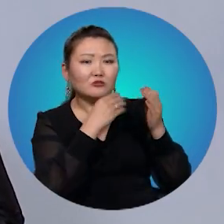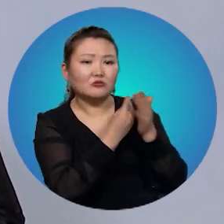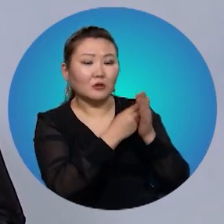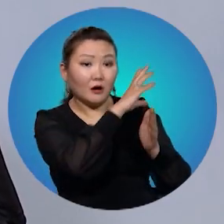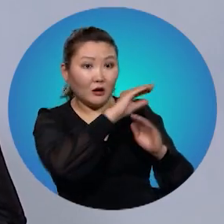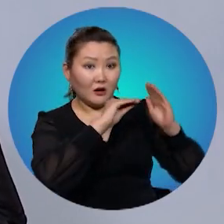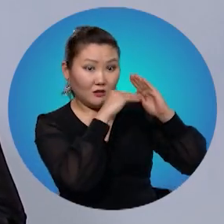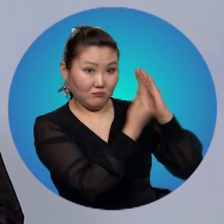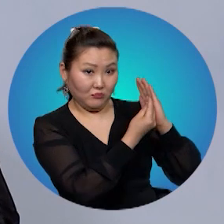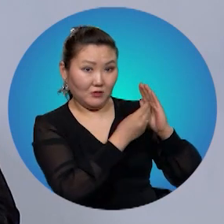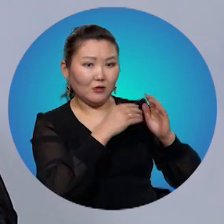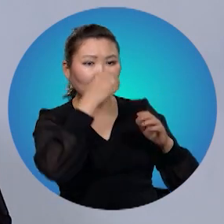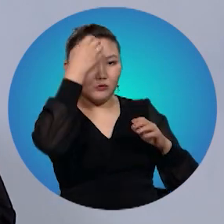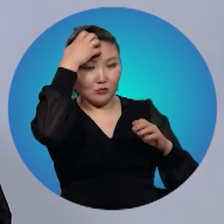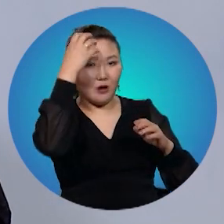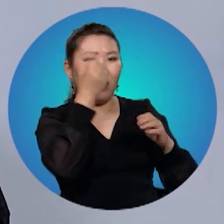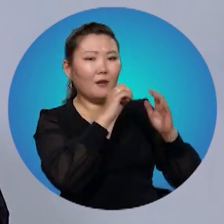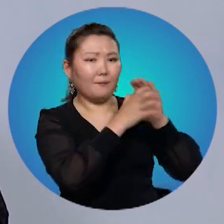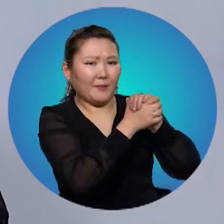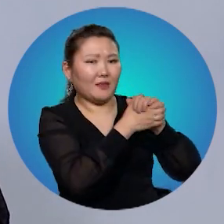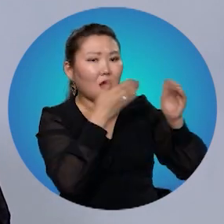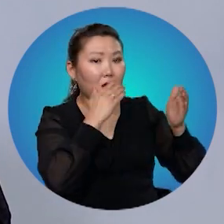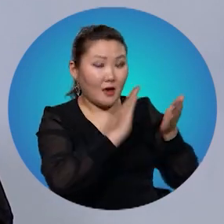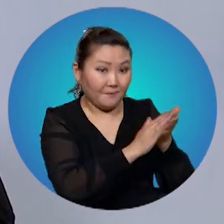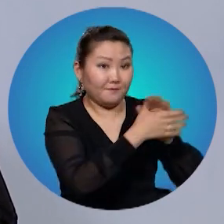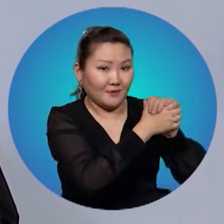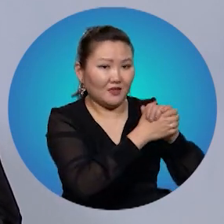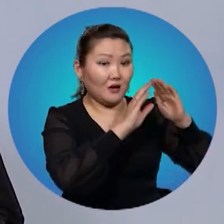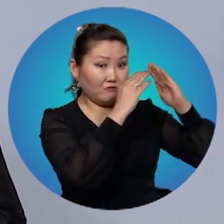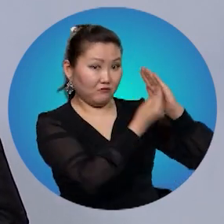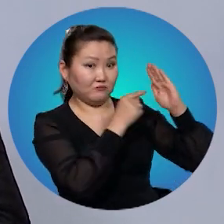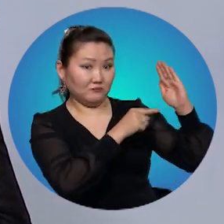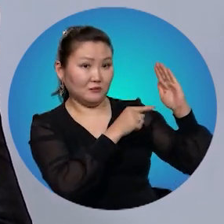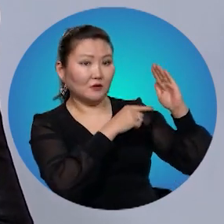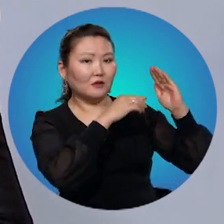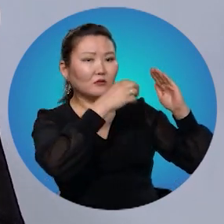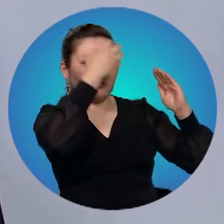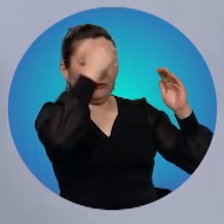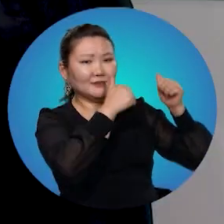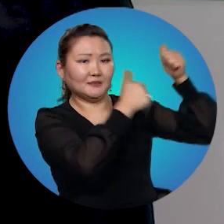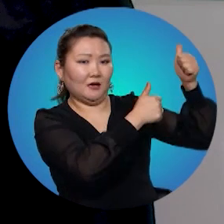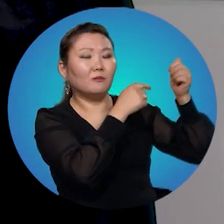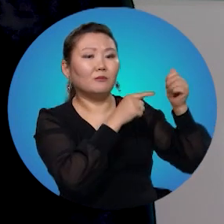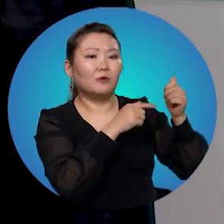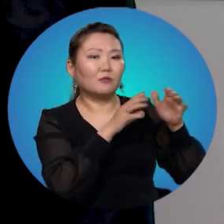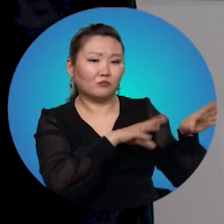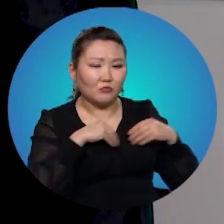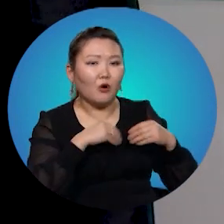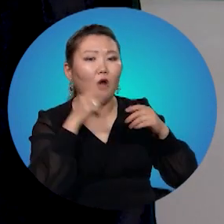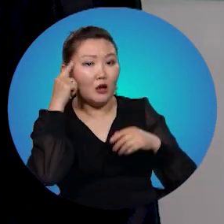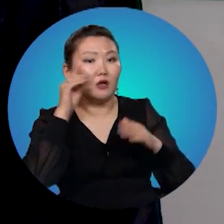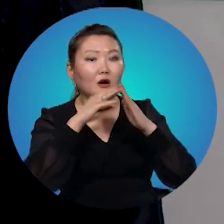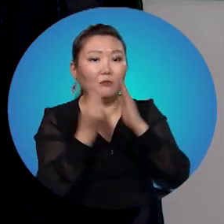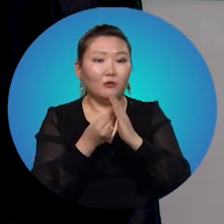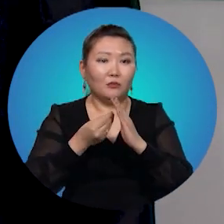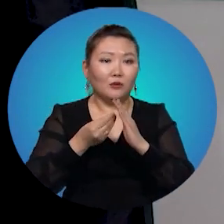үздэг юм байна хүмүүстээ. Бат бэх гэр бүлд одоо төр бат бэх оршин тогтнод юм байна гэж ойлгох юм байна. За, гэр бүлийн үнд